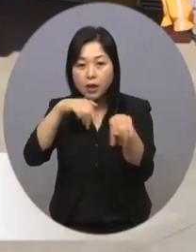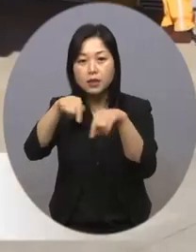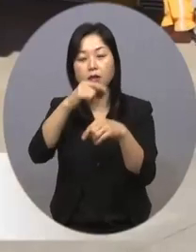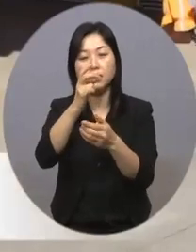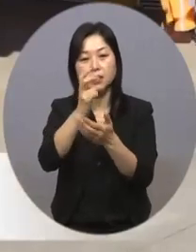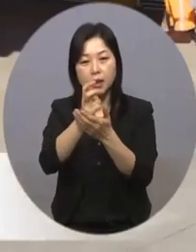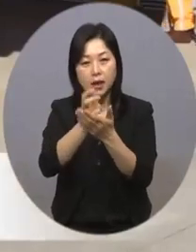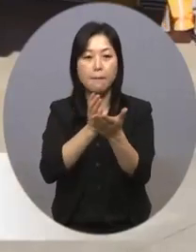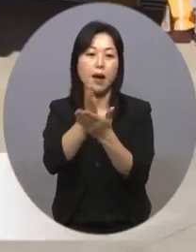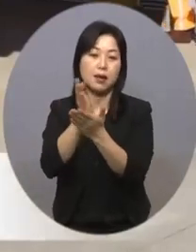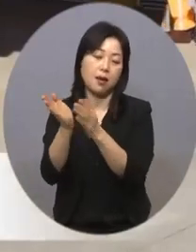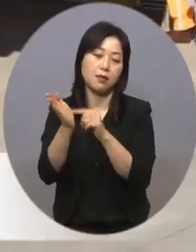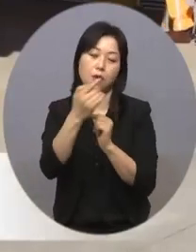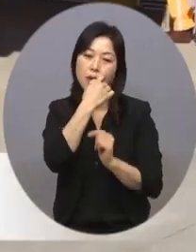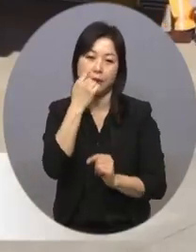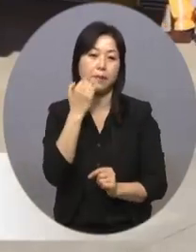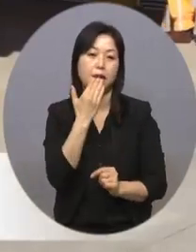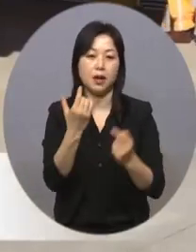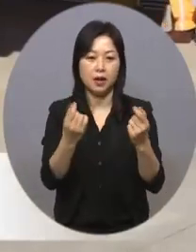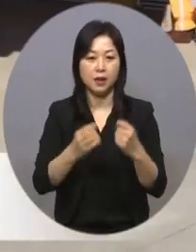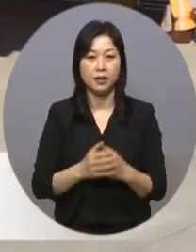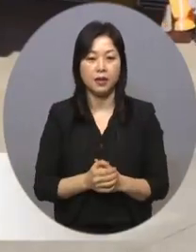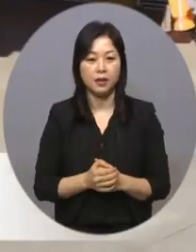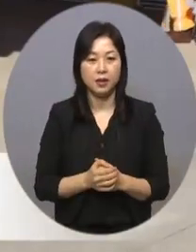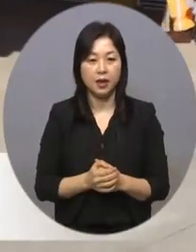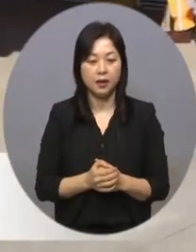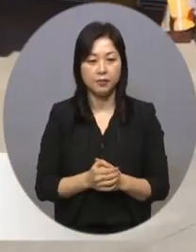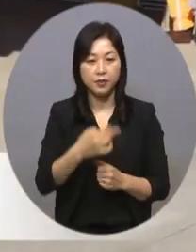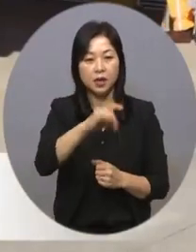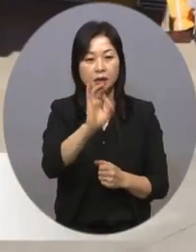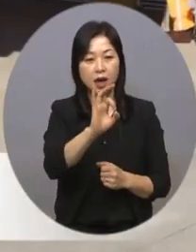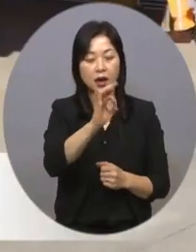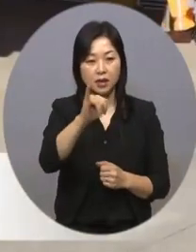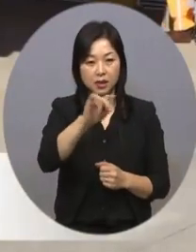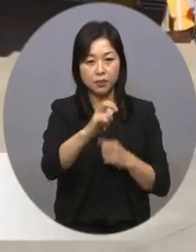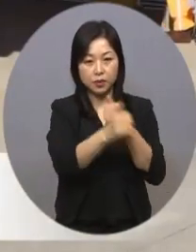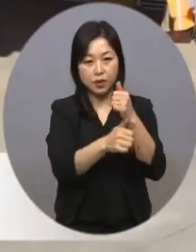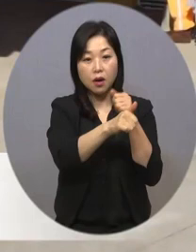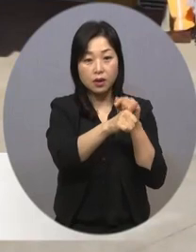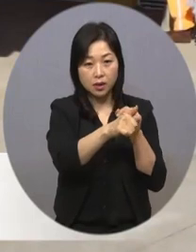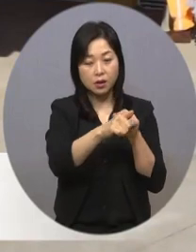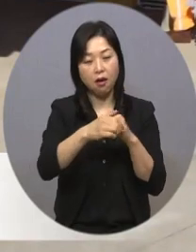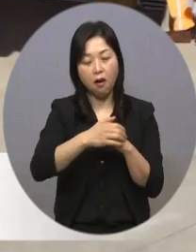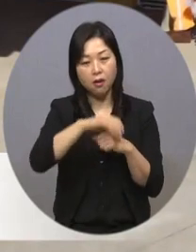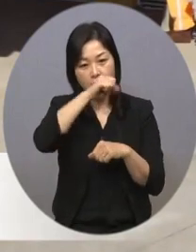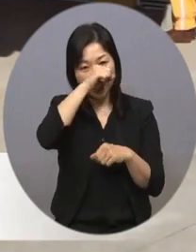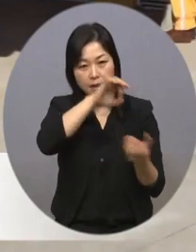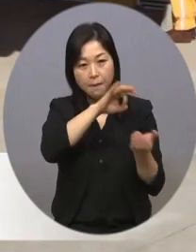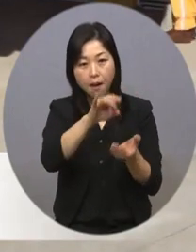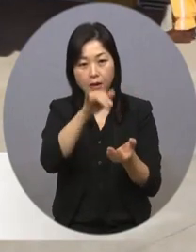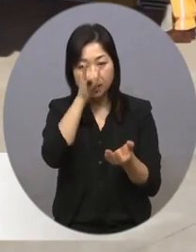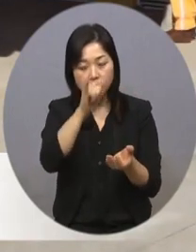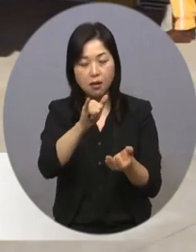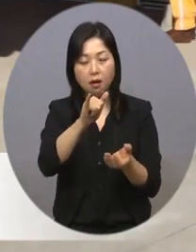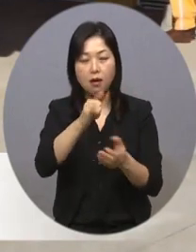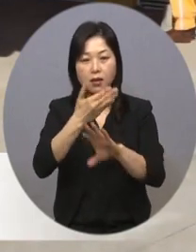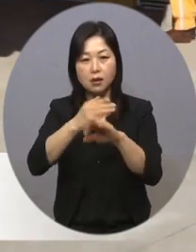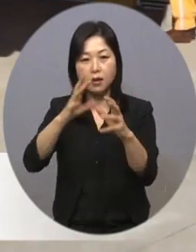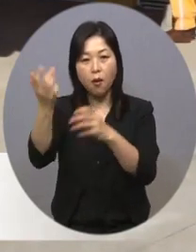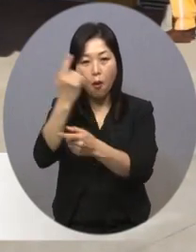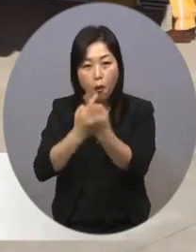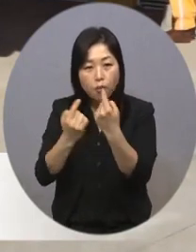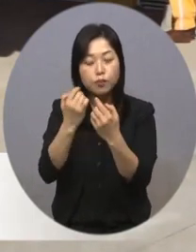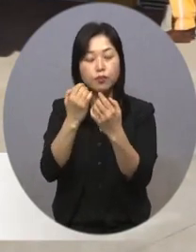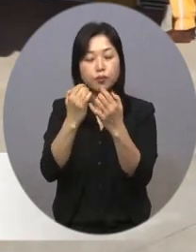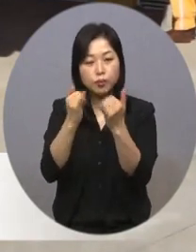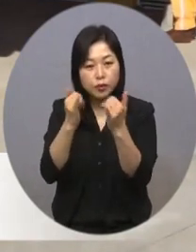저희 상임위에서 예산이 편성돼서 이렇게 우리 외국인들이 이렇게 혼례를 치르게 돼서 너무 기쁩니다. 우리 고향 시민으로서